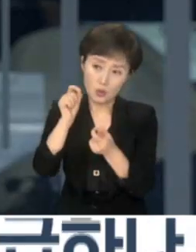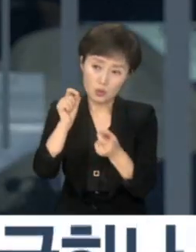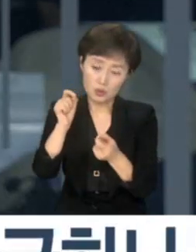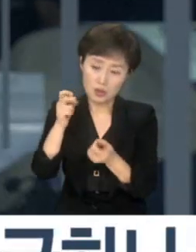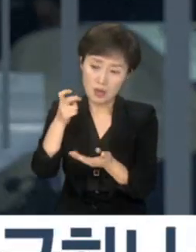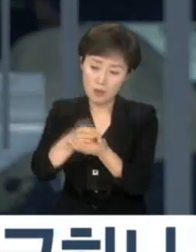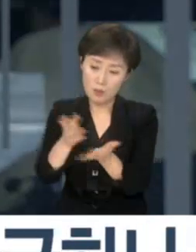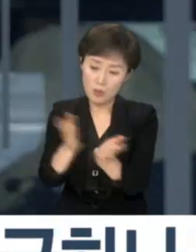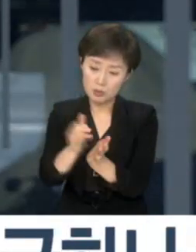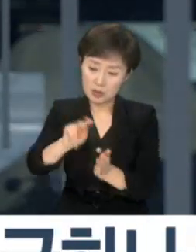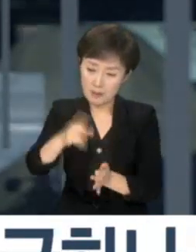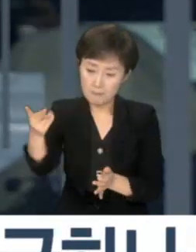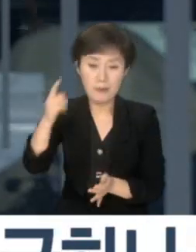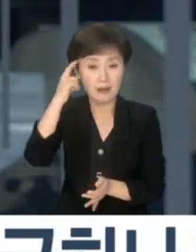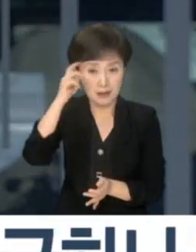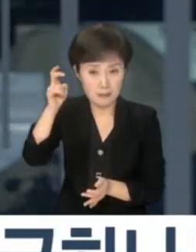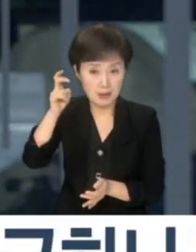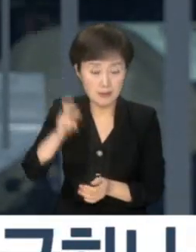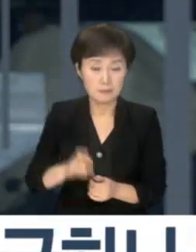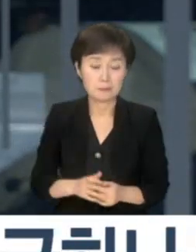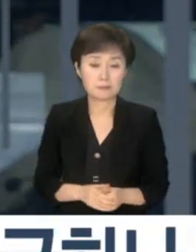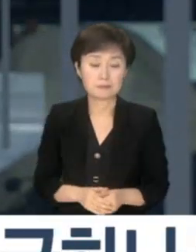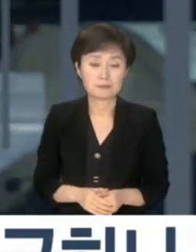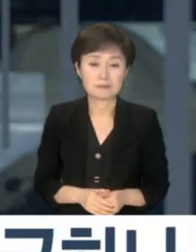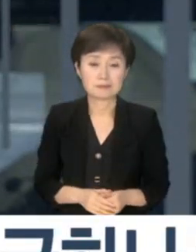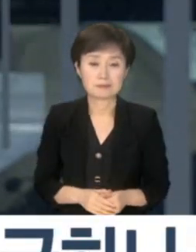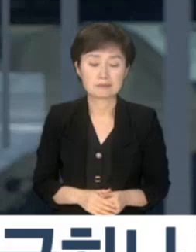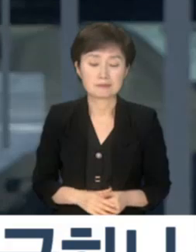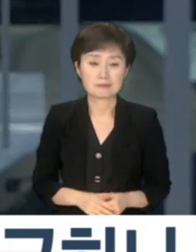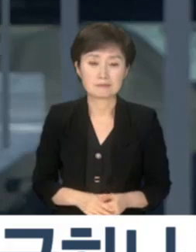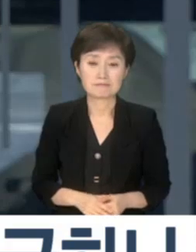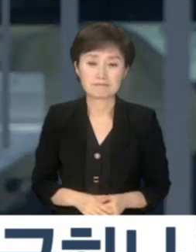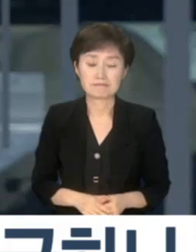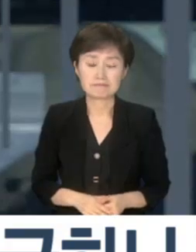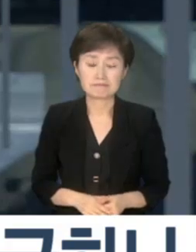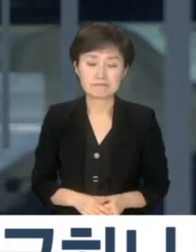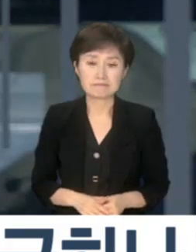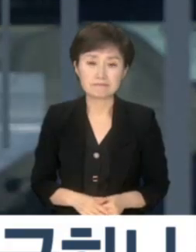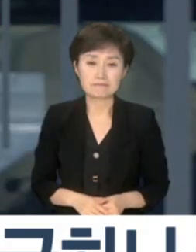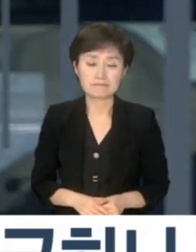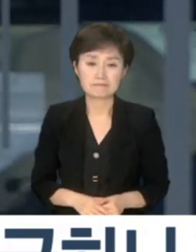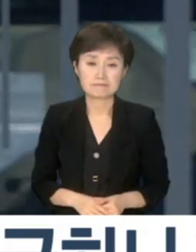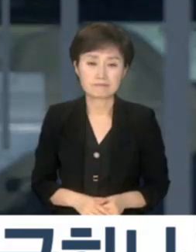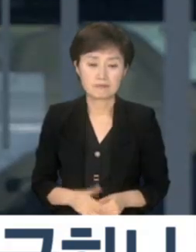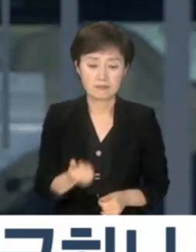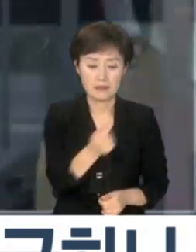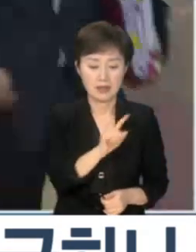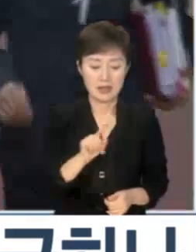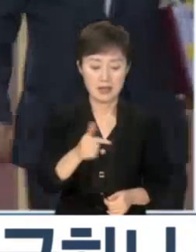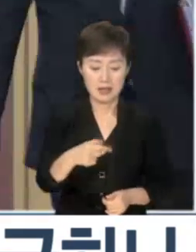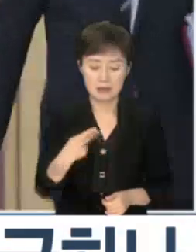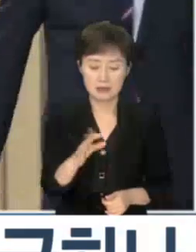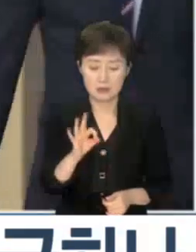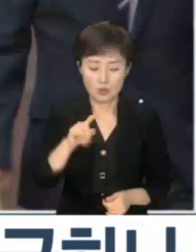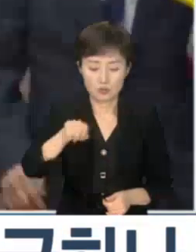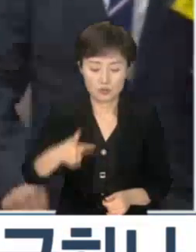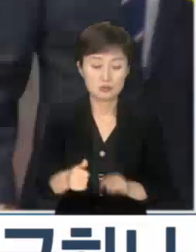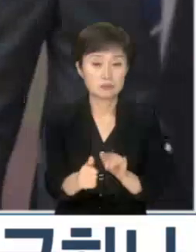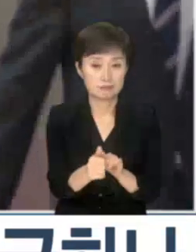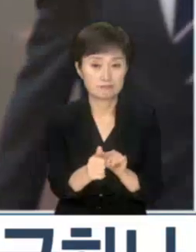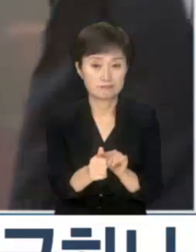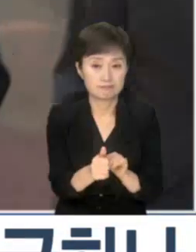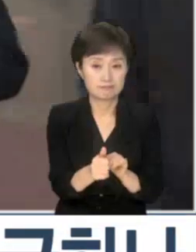있고요. 그래서 총선 관련 언급도 있을지 이것도 계속 주목은 받는 부분이거든요. 저는 뭐 이게 지금 그 한 장관의 어떤 당정